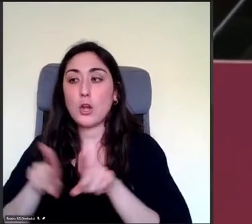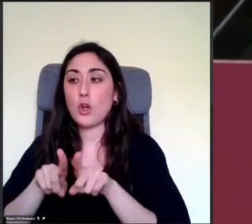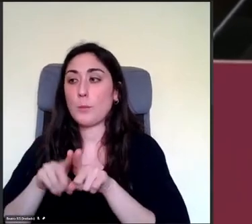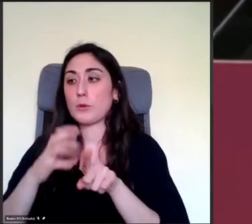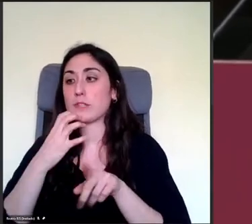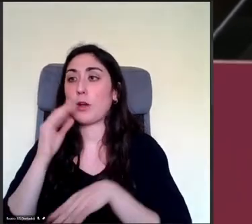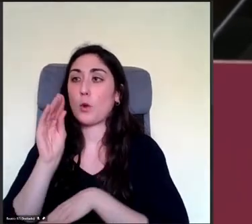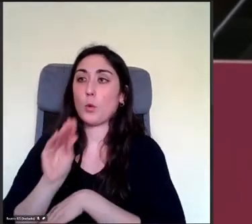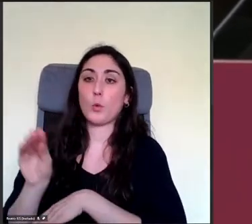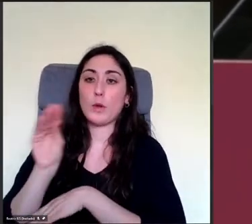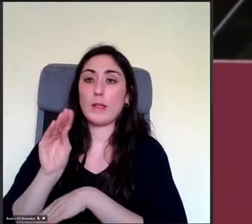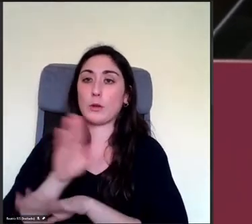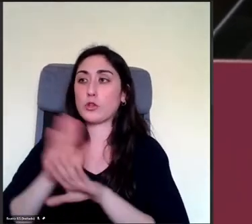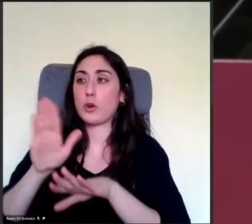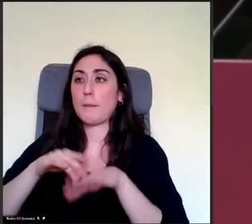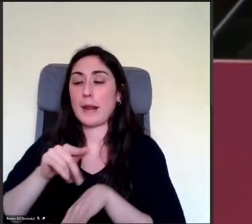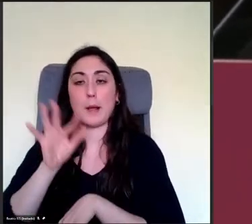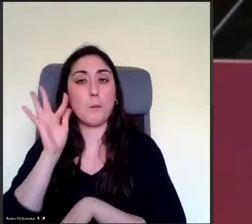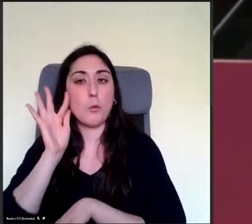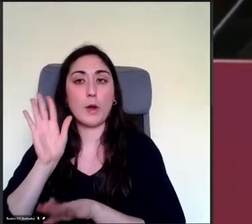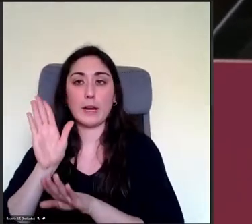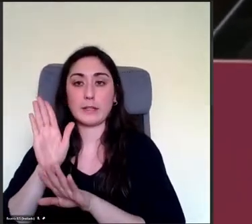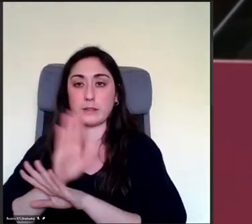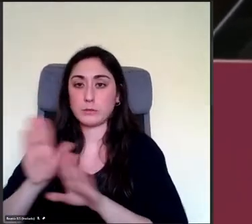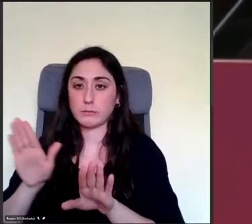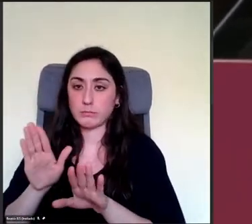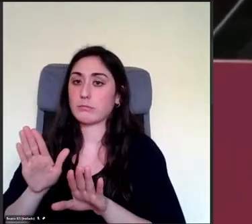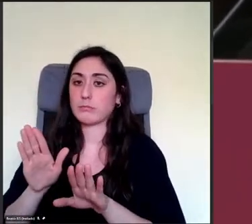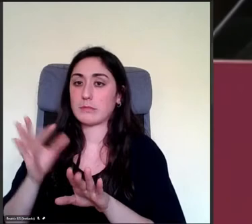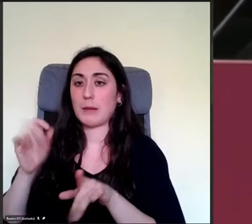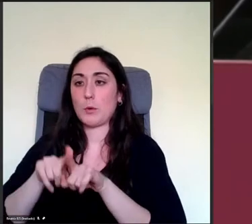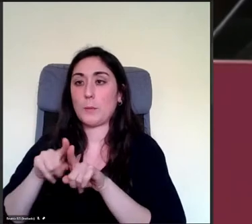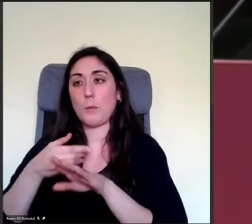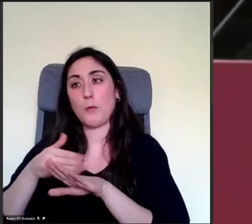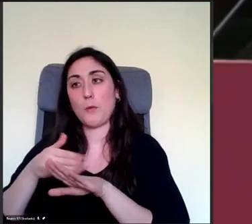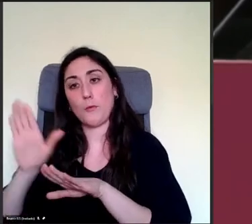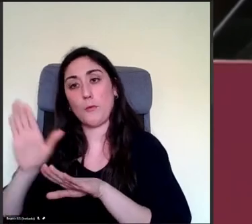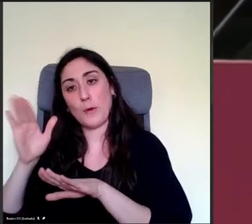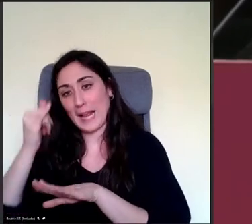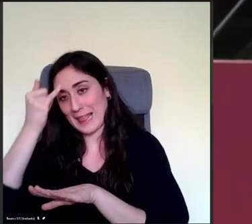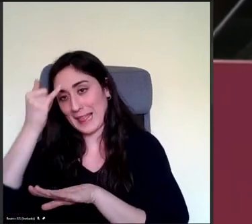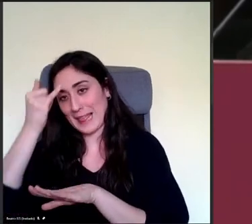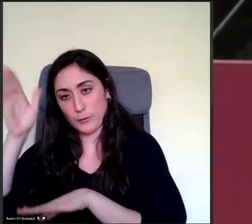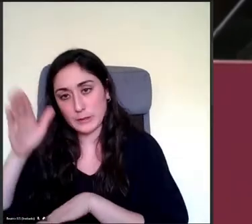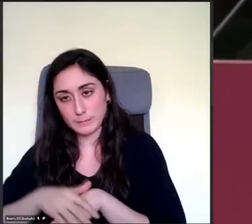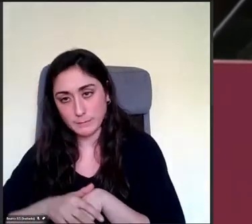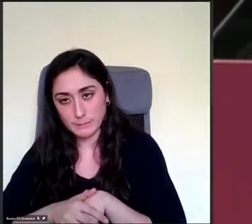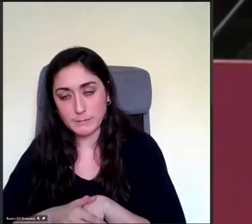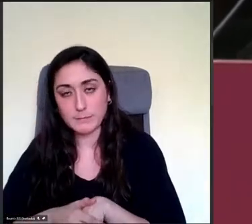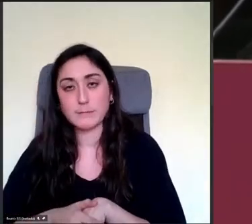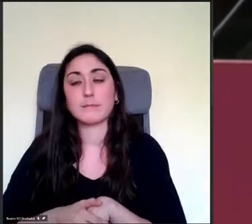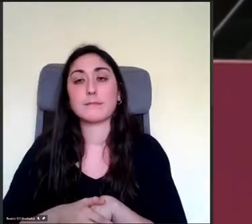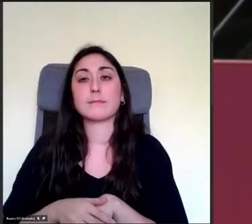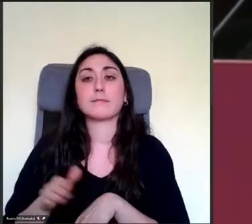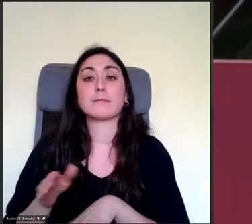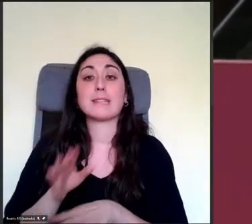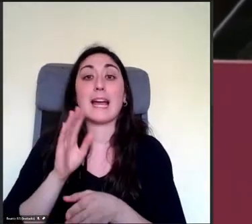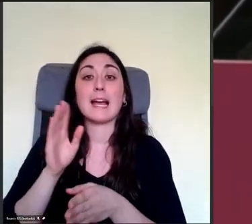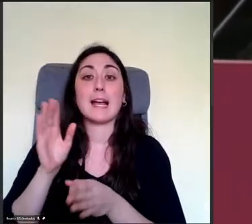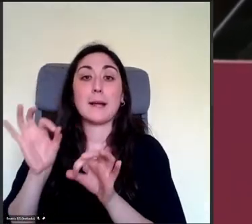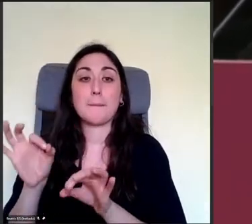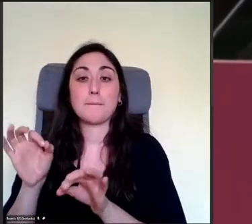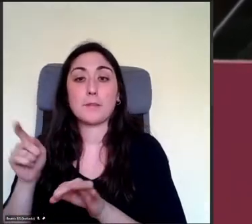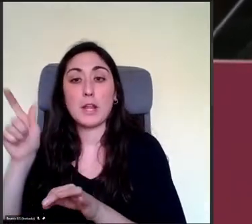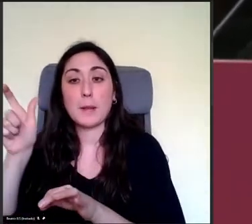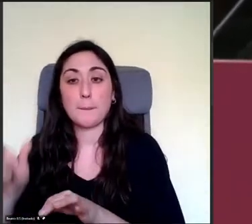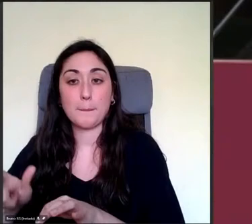I aquí es va plantejar, Yelén Losada, terapeuta ocupacional, ens va plantejar